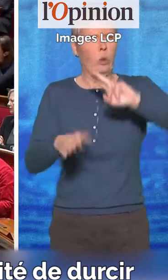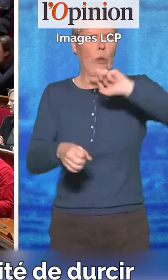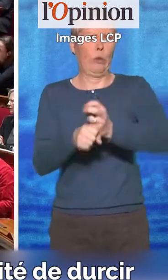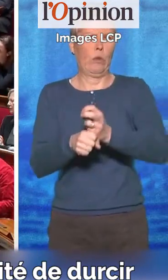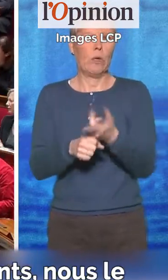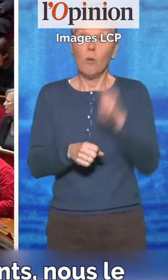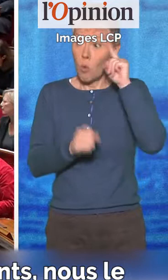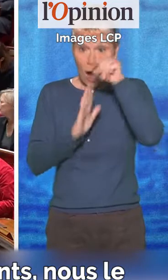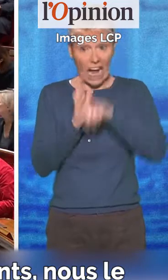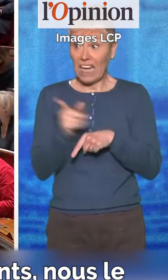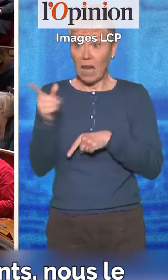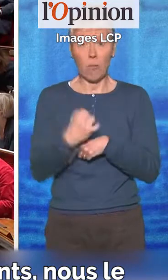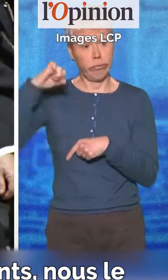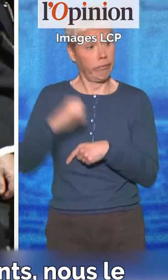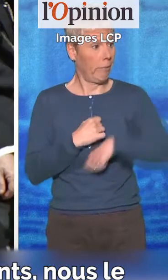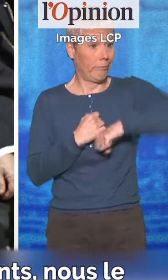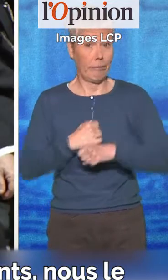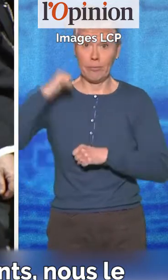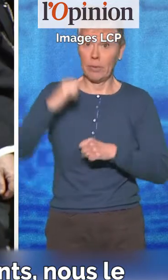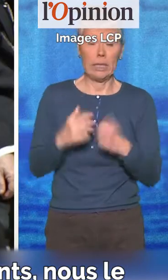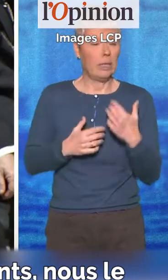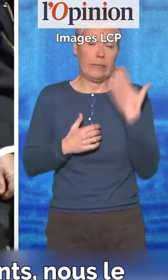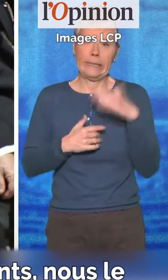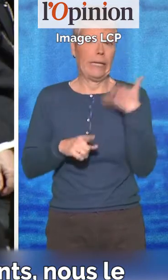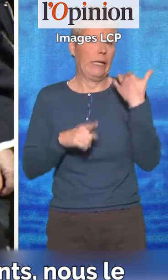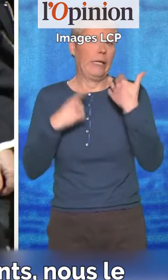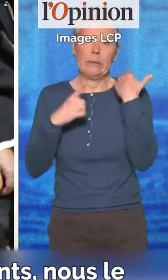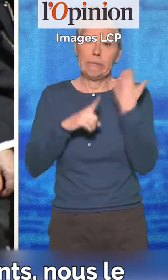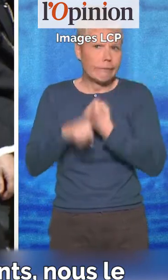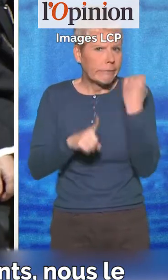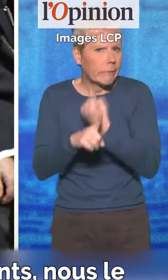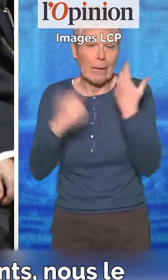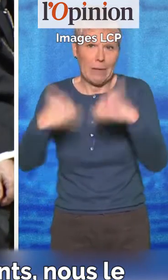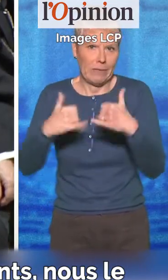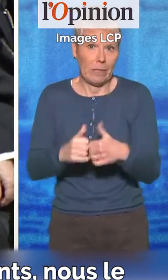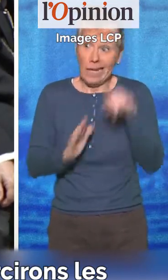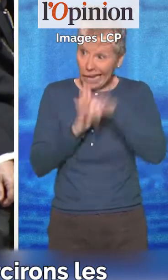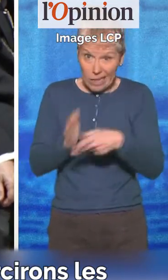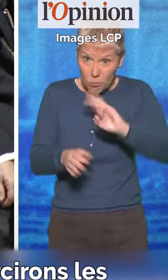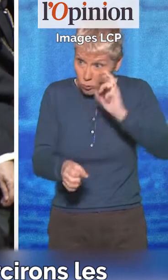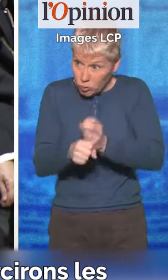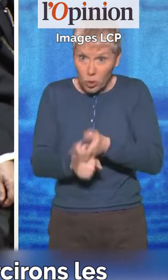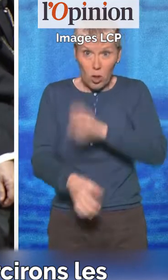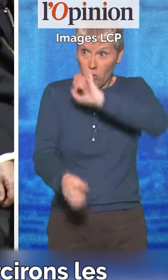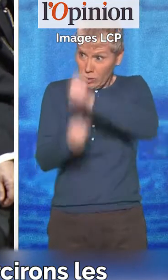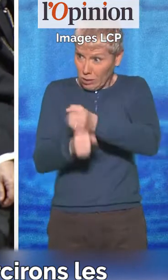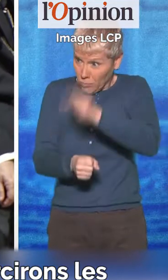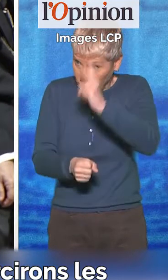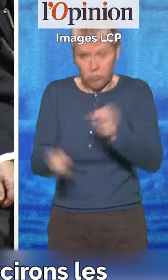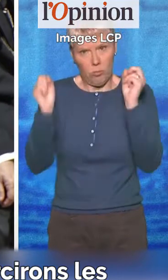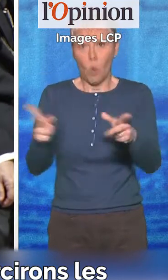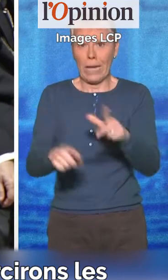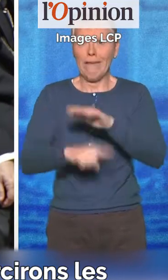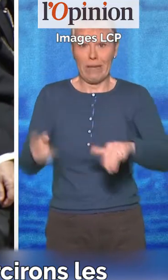pas respectées c'est un combat de tous les instants nous le savons et bien s'il faut durcir les règles et durcir les sanctions nous durcirons les